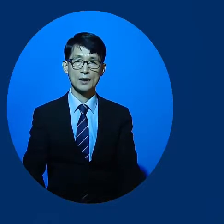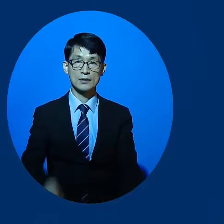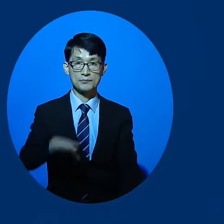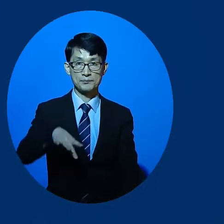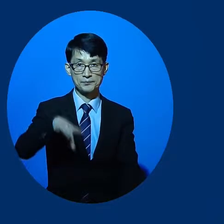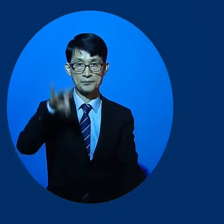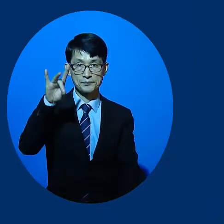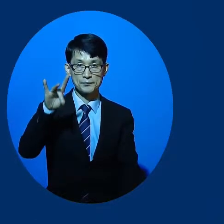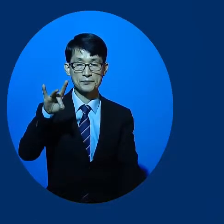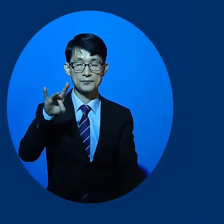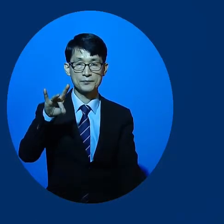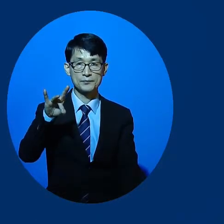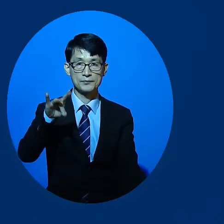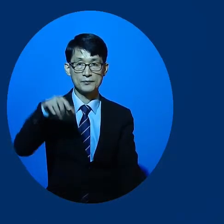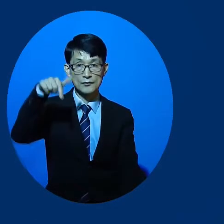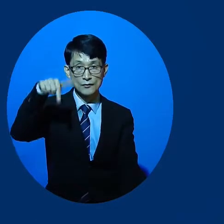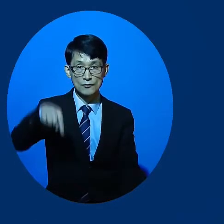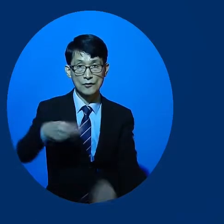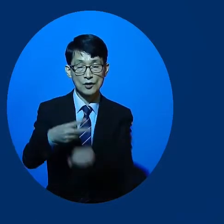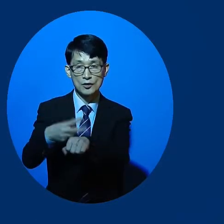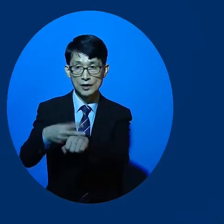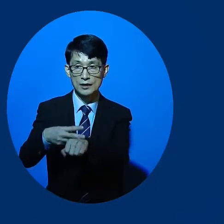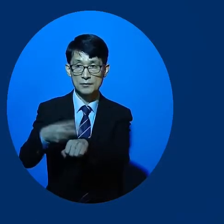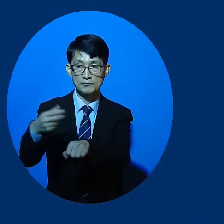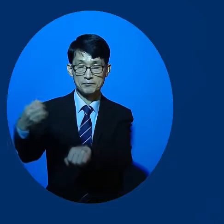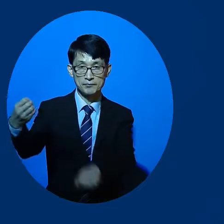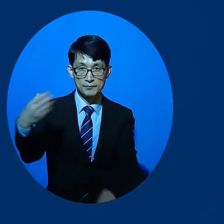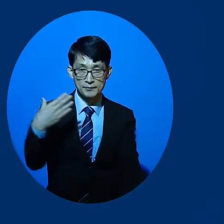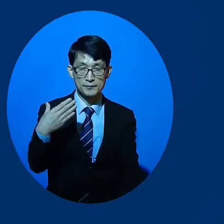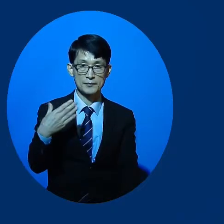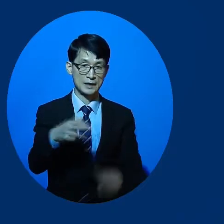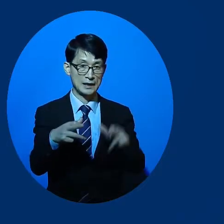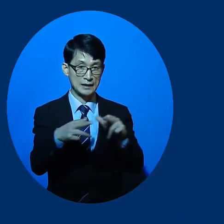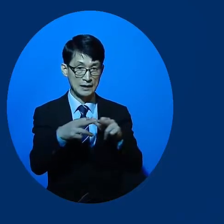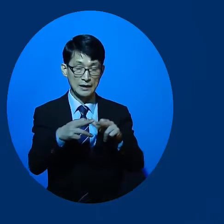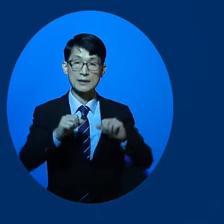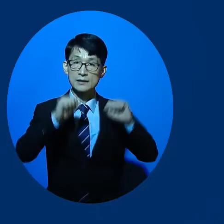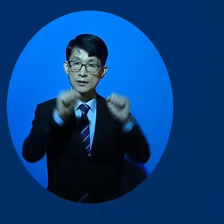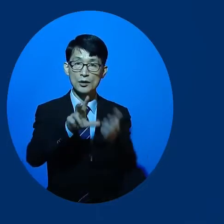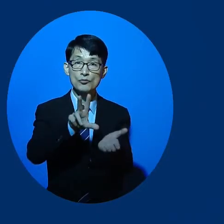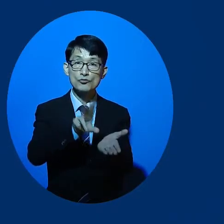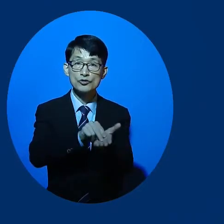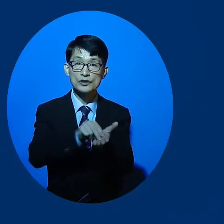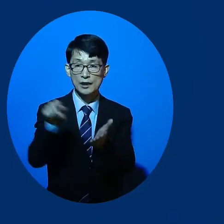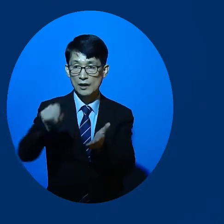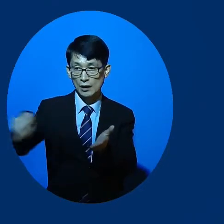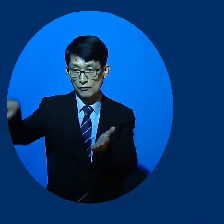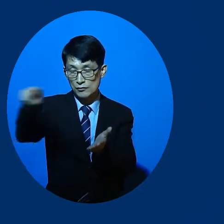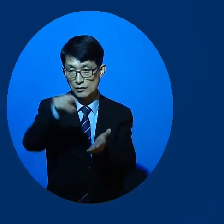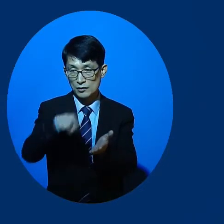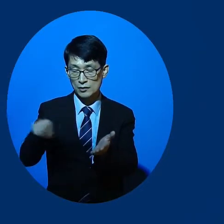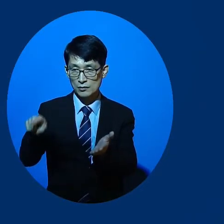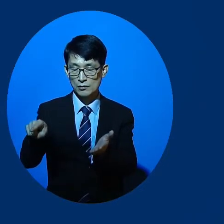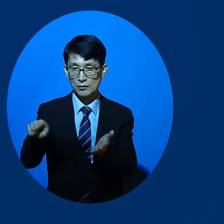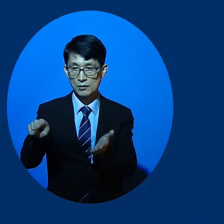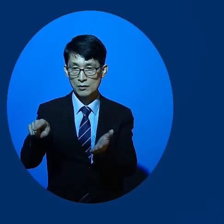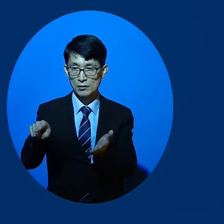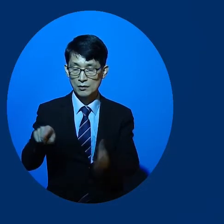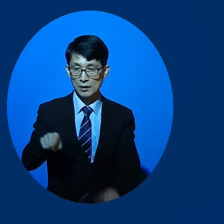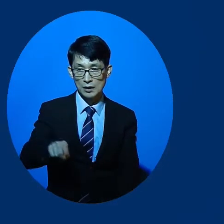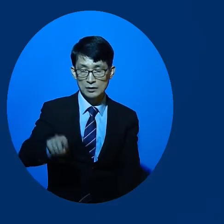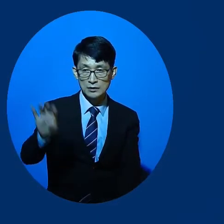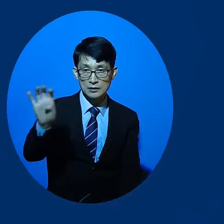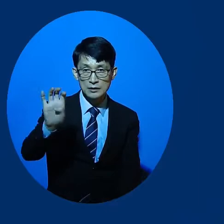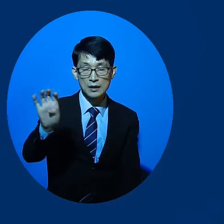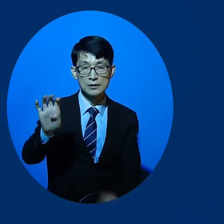먼저 구봉진 교수님이 지적하신 장애인 체육의 문제점 중에서 40여 개의